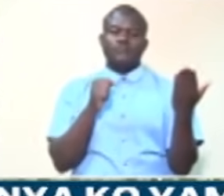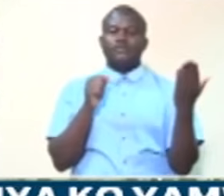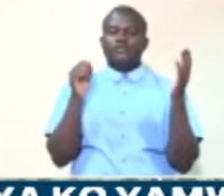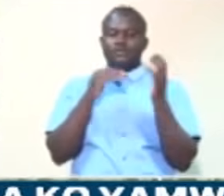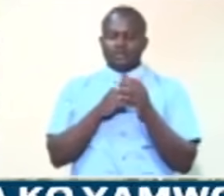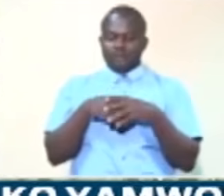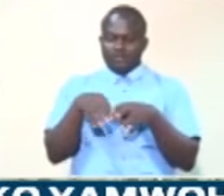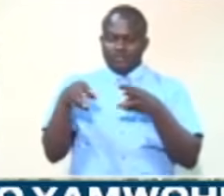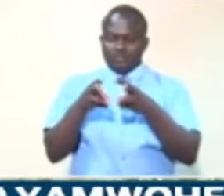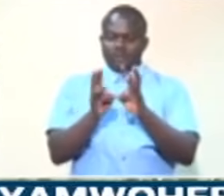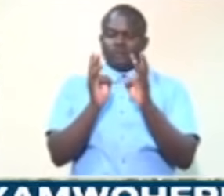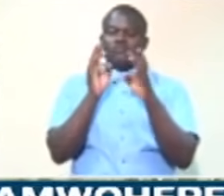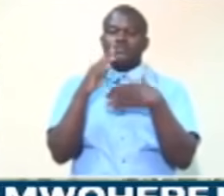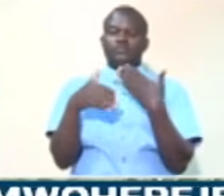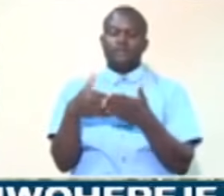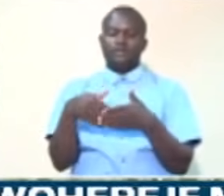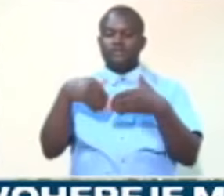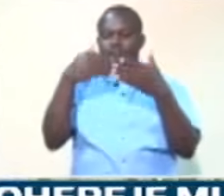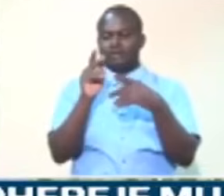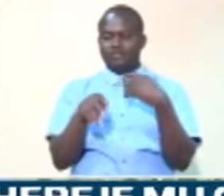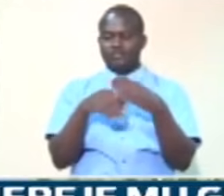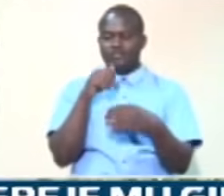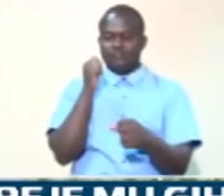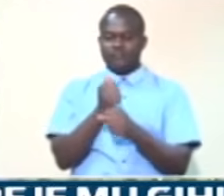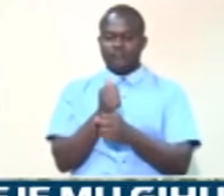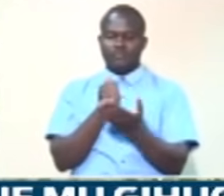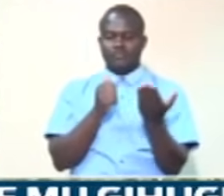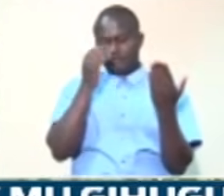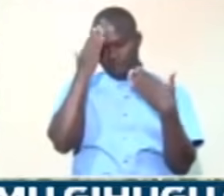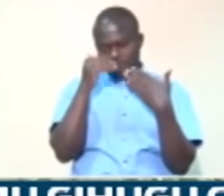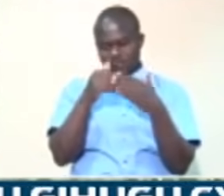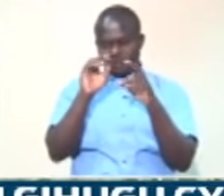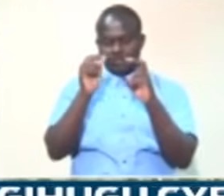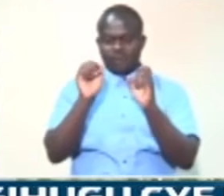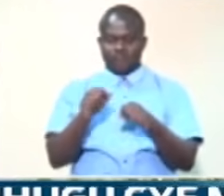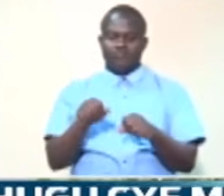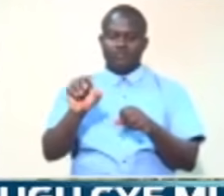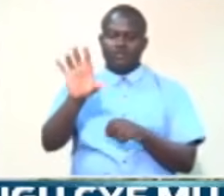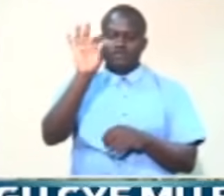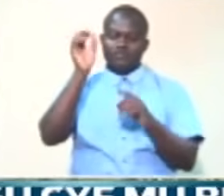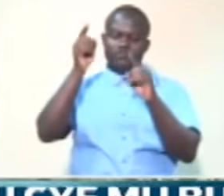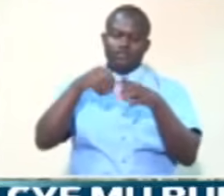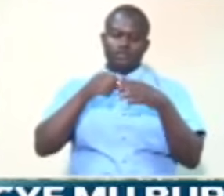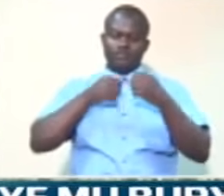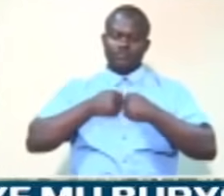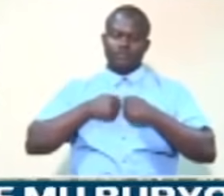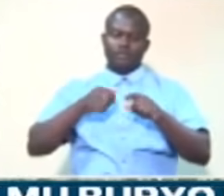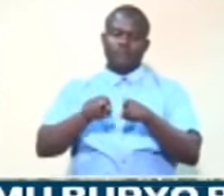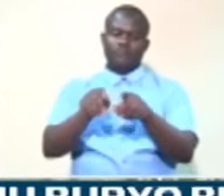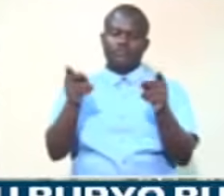ndetse n'ukuntu babiha mukerarugendo kugira ngo abashe guhitamo kuza mu Rwanda